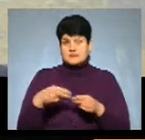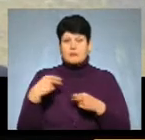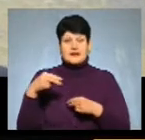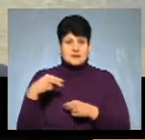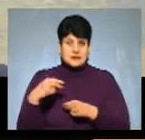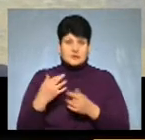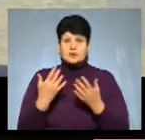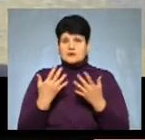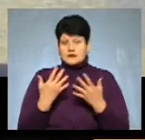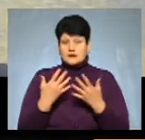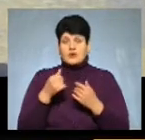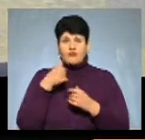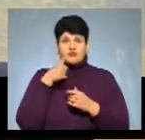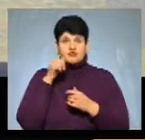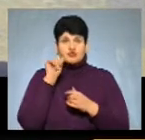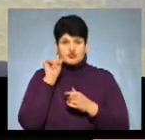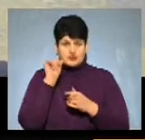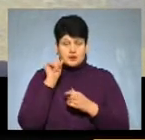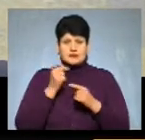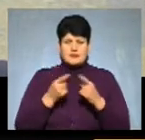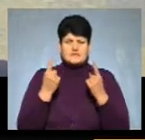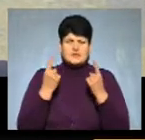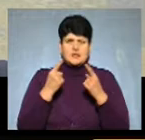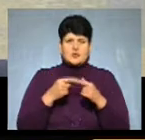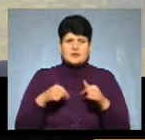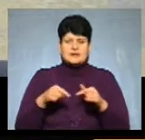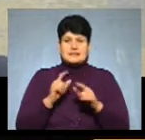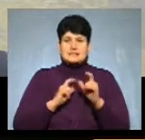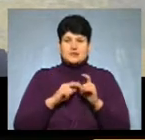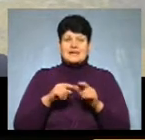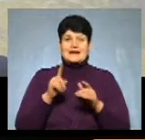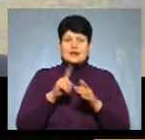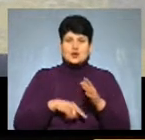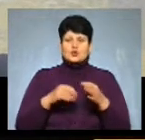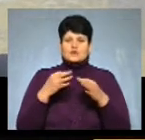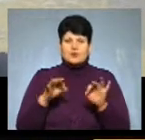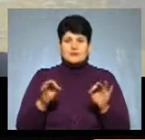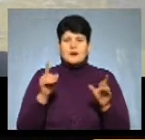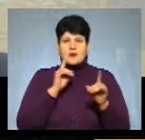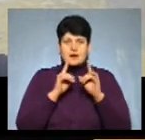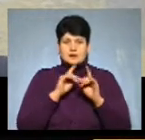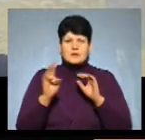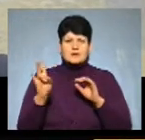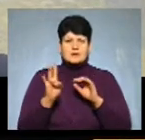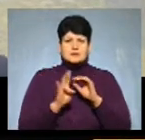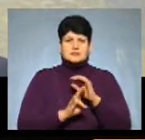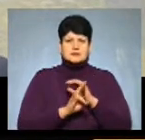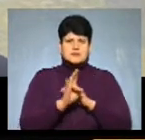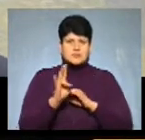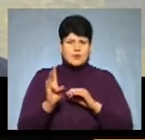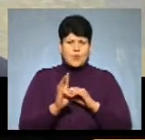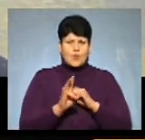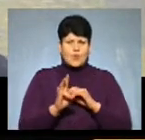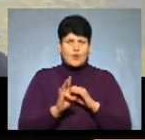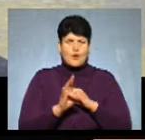президента, оскільки буквально вчора така потужна організація, як Інститут релігійної свободи, а також Рада церков, вона,